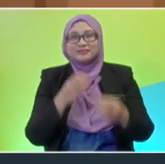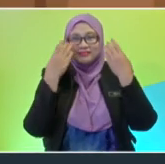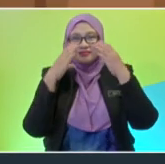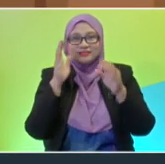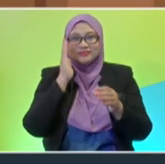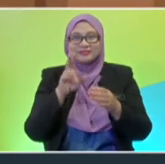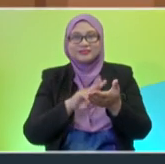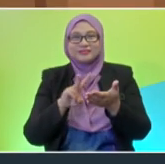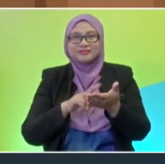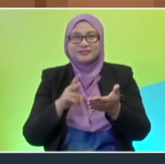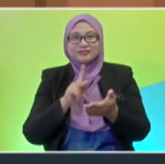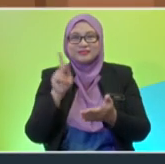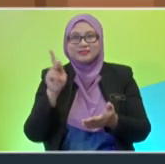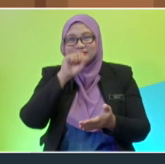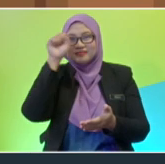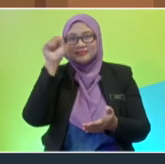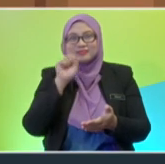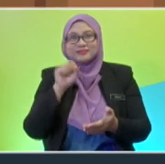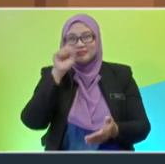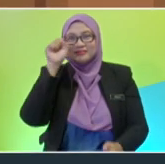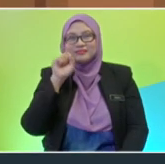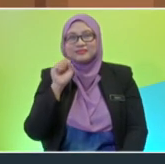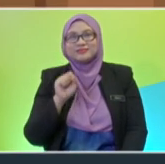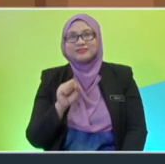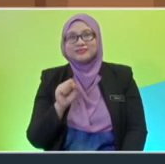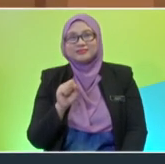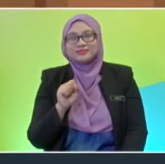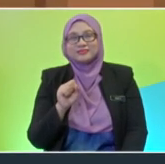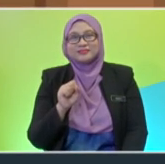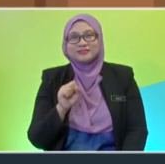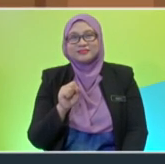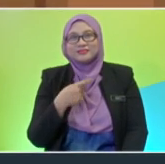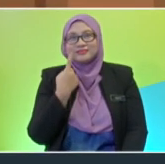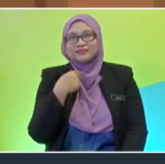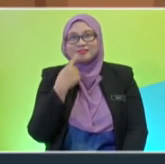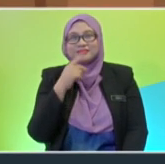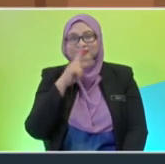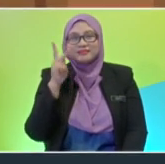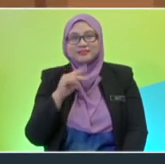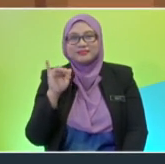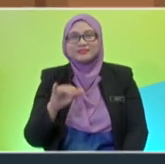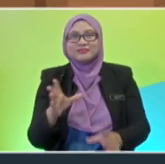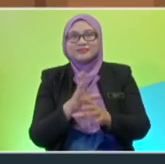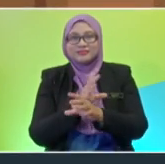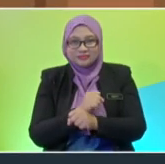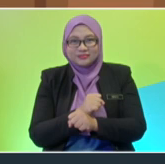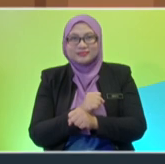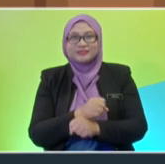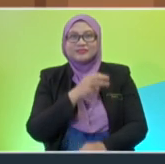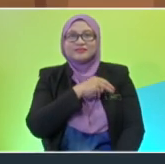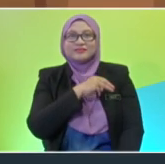dahulu Siapakah yang dapat memanfaatkan peralatan pertanian berteknologi tinggi